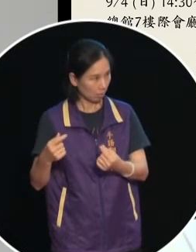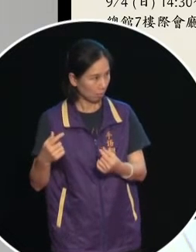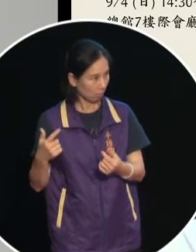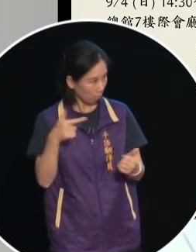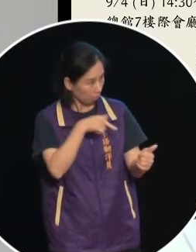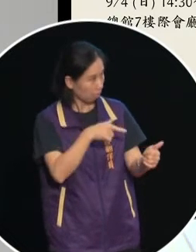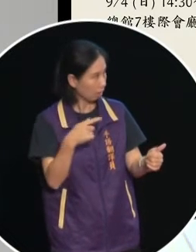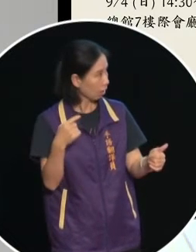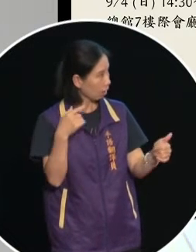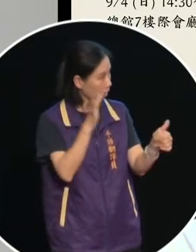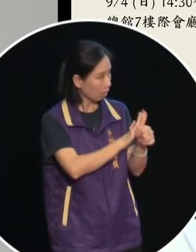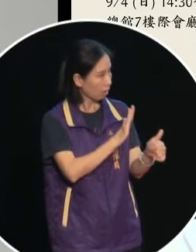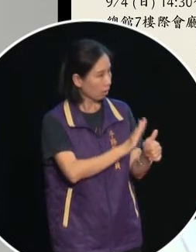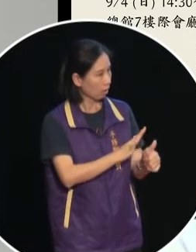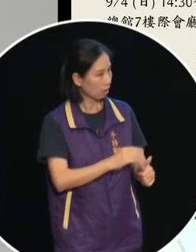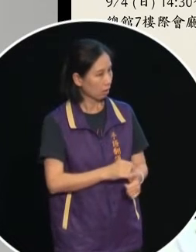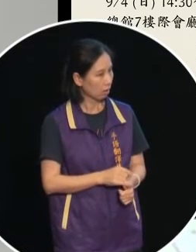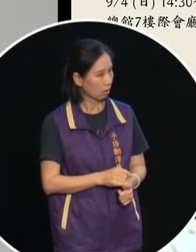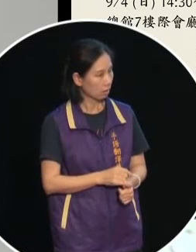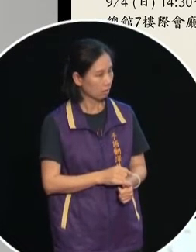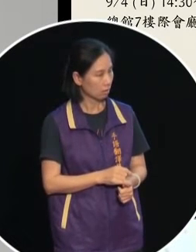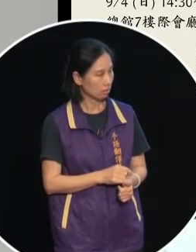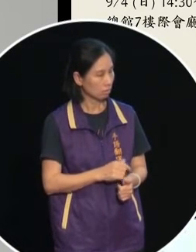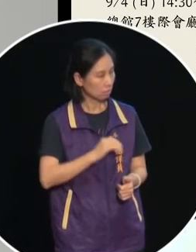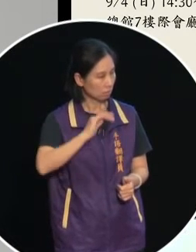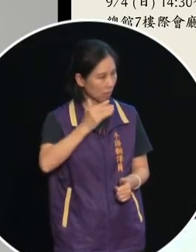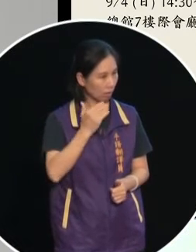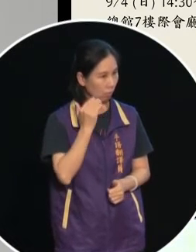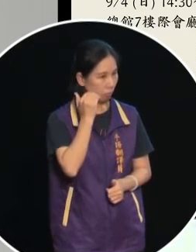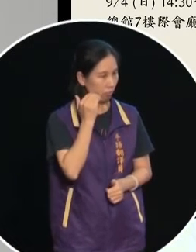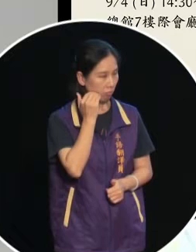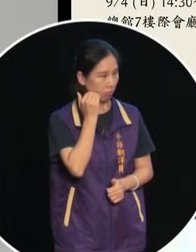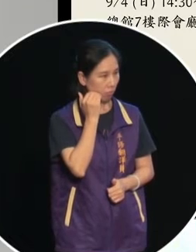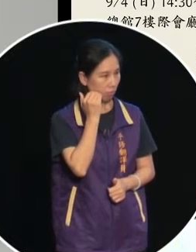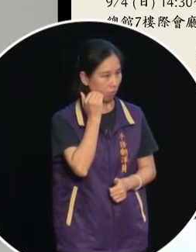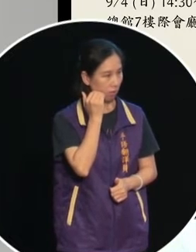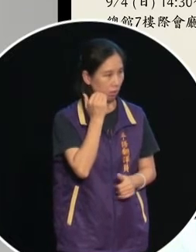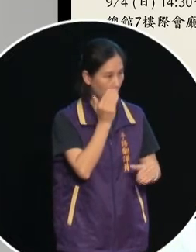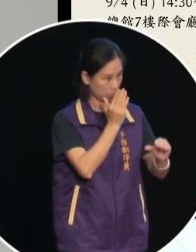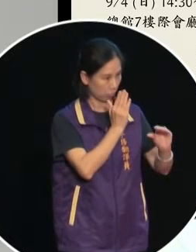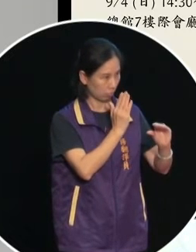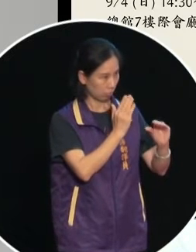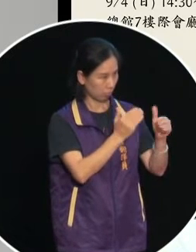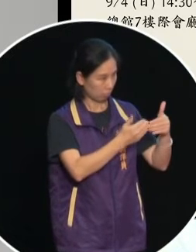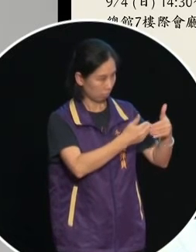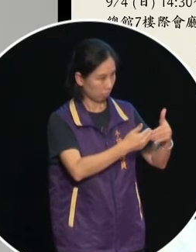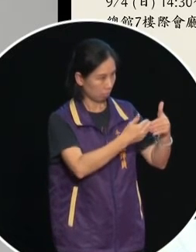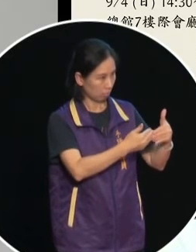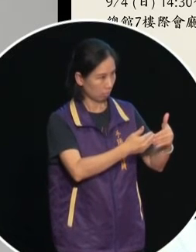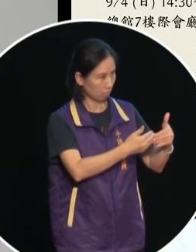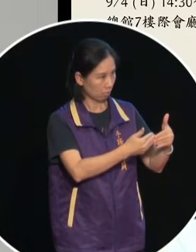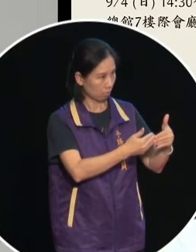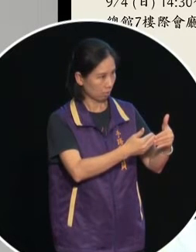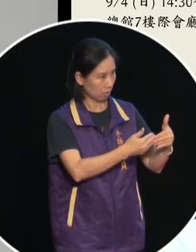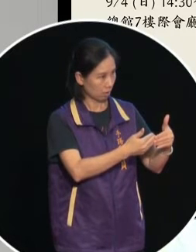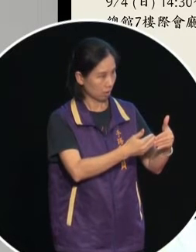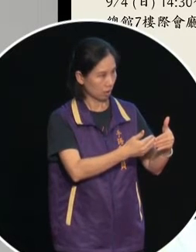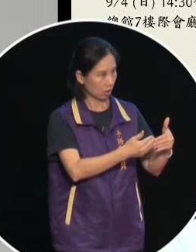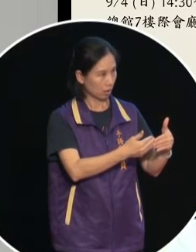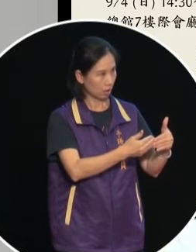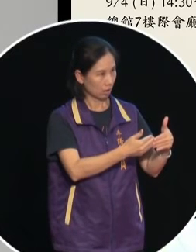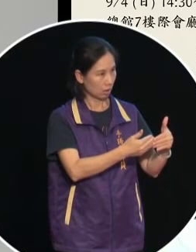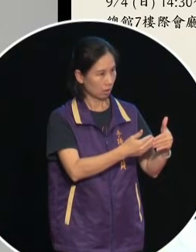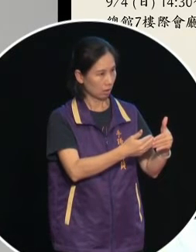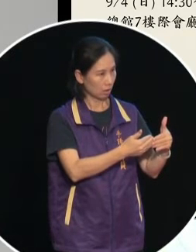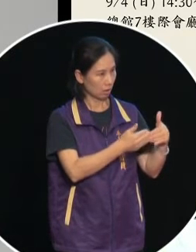现实的。不过呢，如果中国要反制美